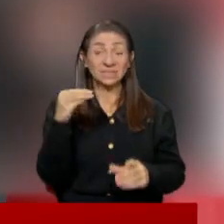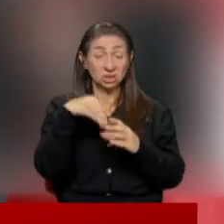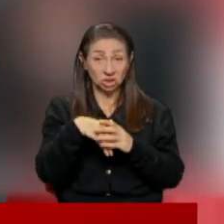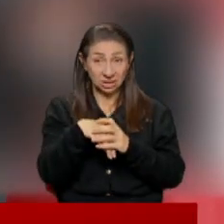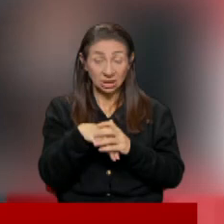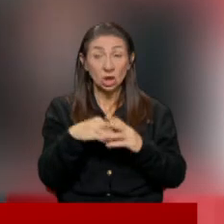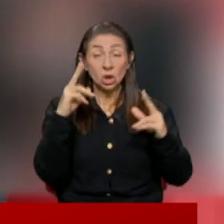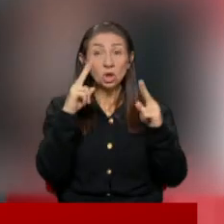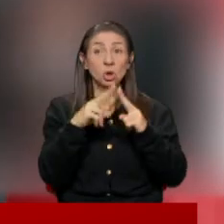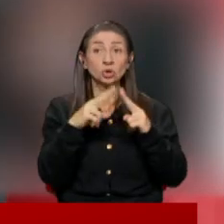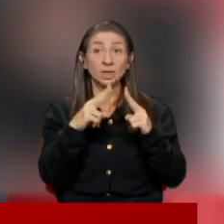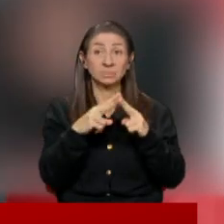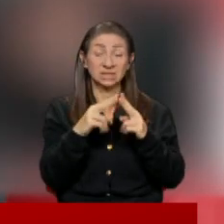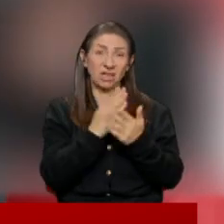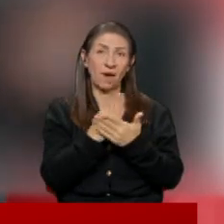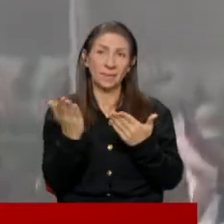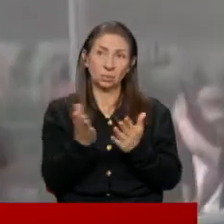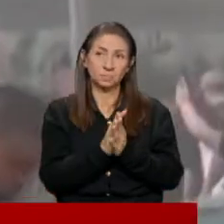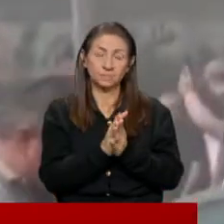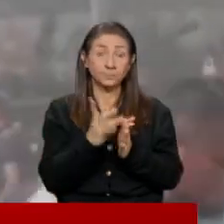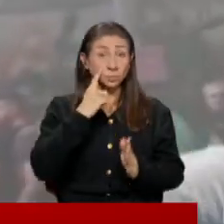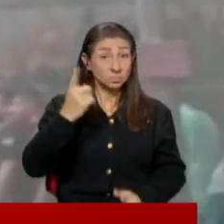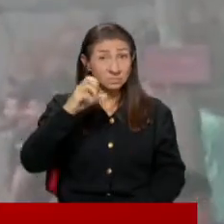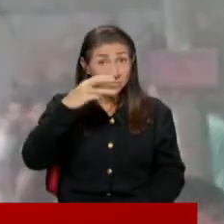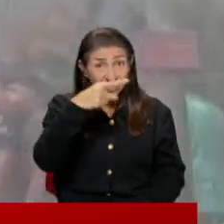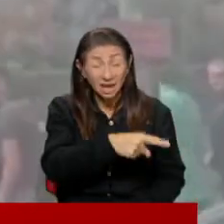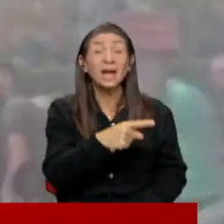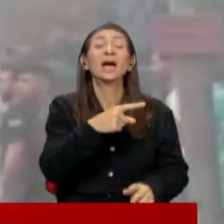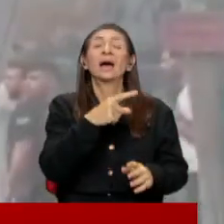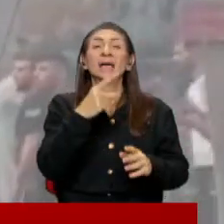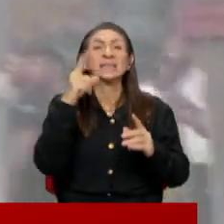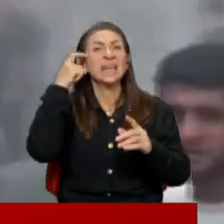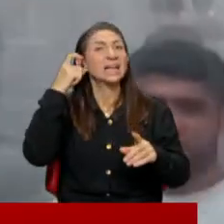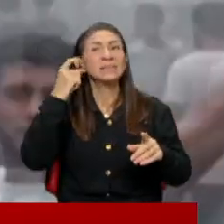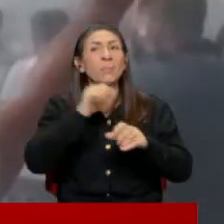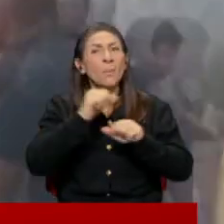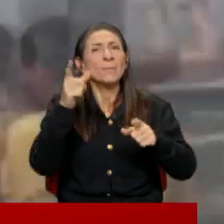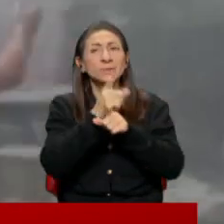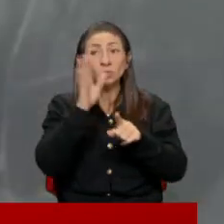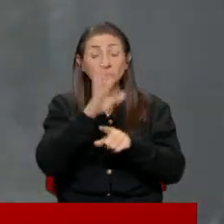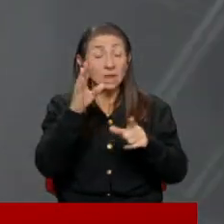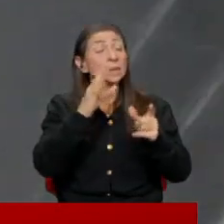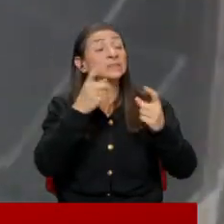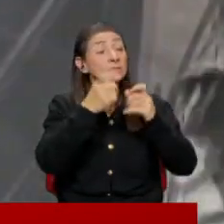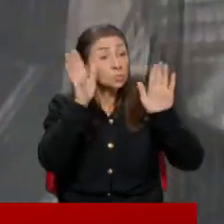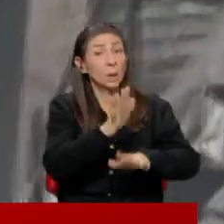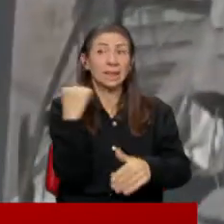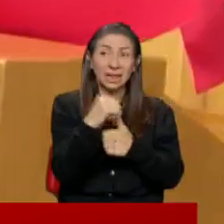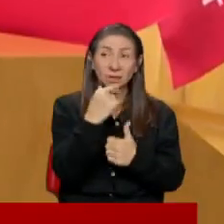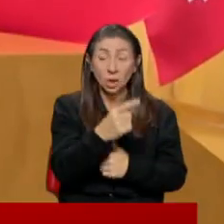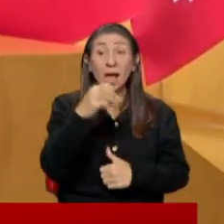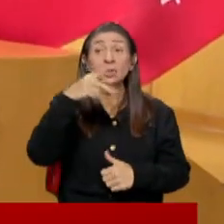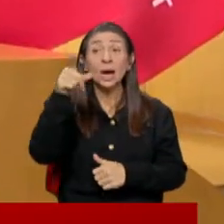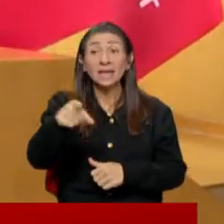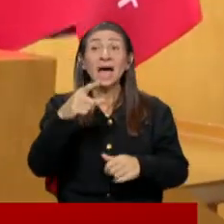için görüşmelerimiz devam ediyor. Cumhurbaşkanı Erdoğan, İsrail saldırılarının durması için ateşkes çağrısını da yineledi.